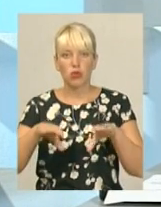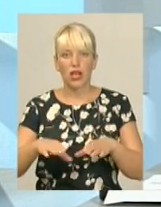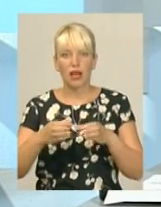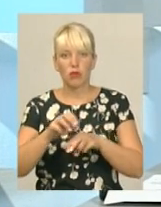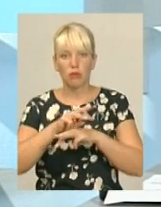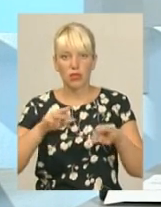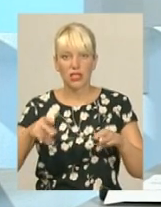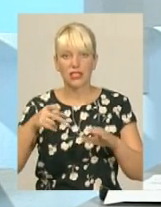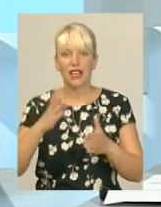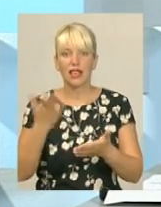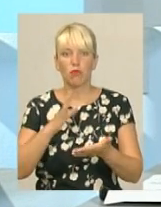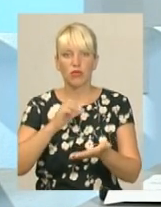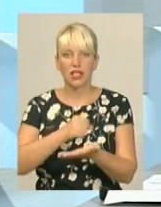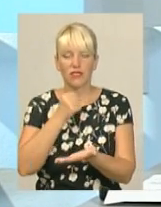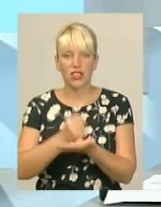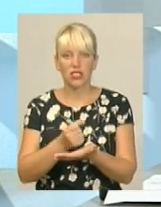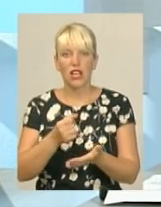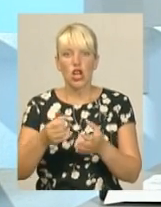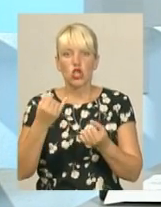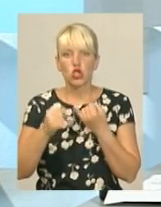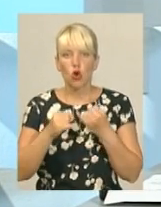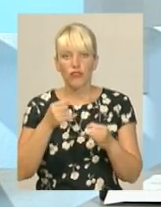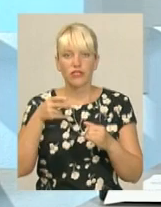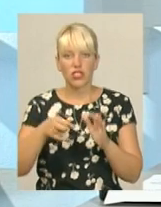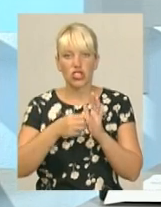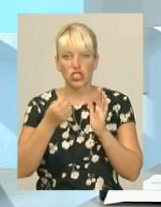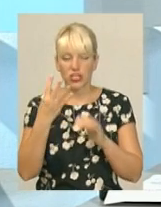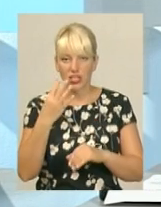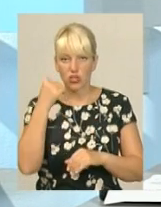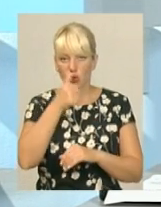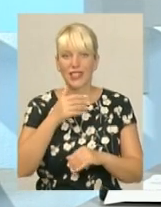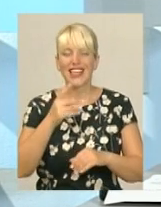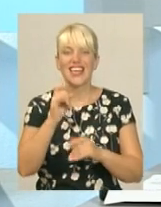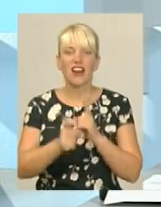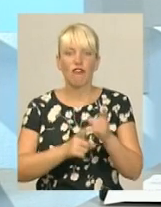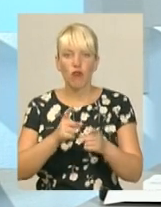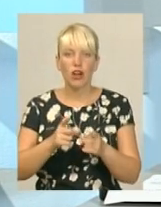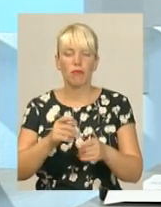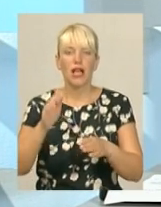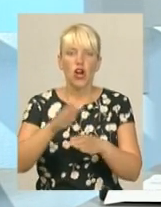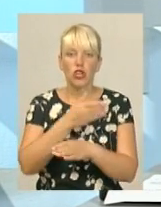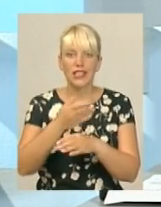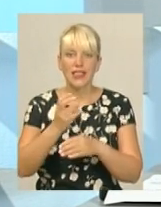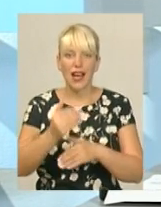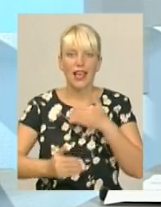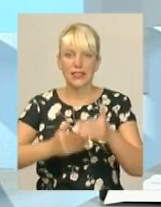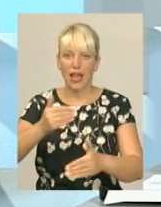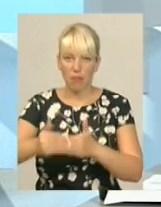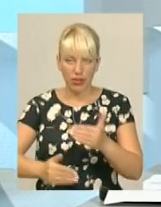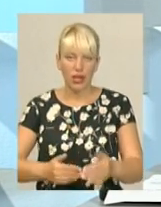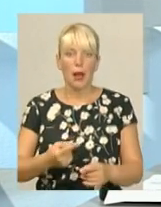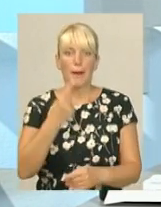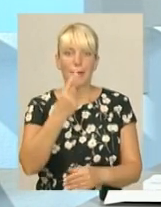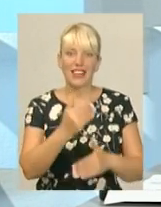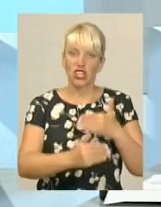затверджений в жовтні 2014 року, і який чітко розбив реформи на етапи. Тобто перший етап,